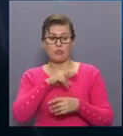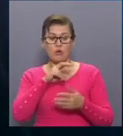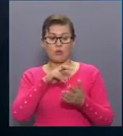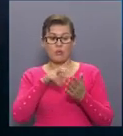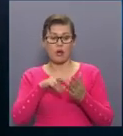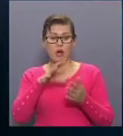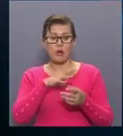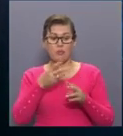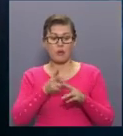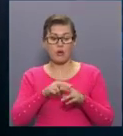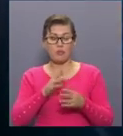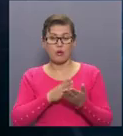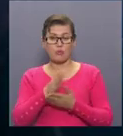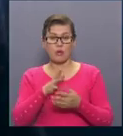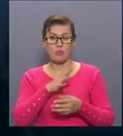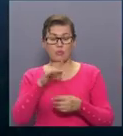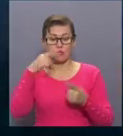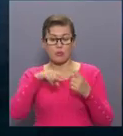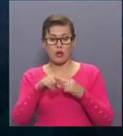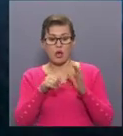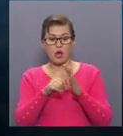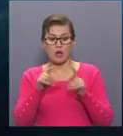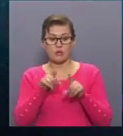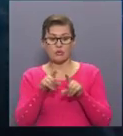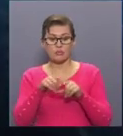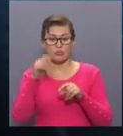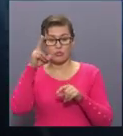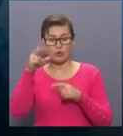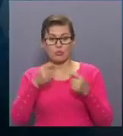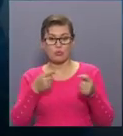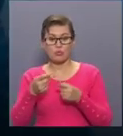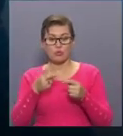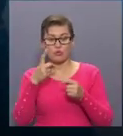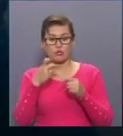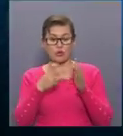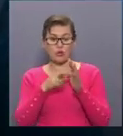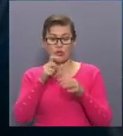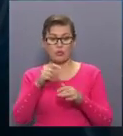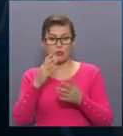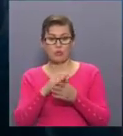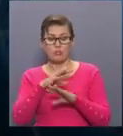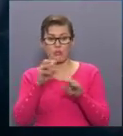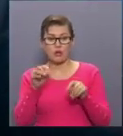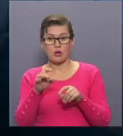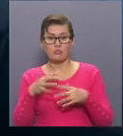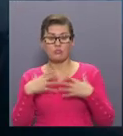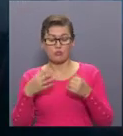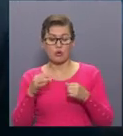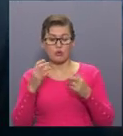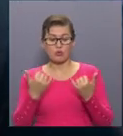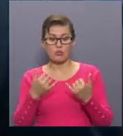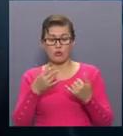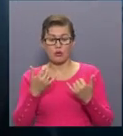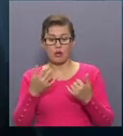Ақтөбе қаласына бағыт алған ұшақ ішінде 6 экипаж мүшесімен 108 жолаушы болған. Барлығы дін аман. Тек бүгінгі